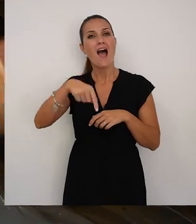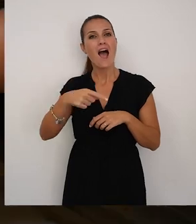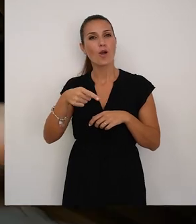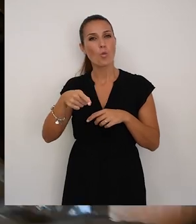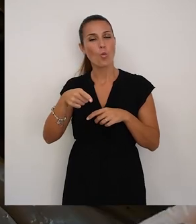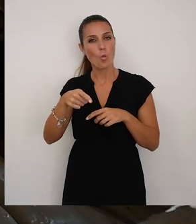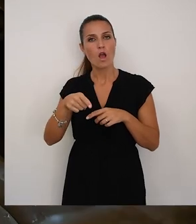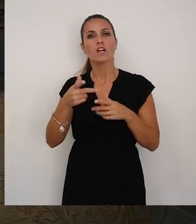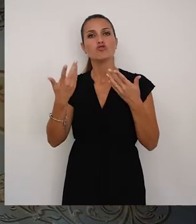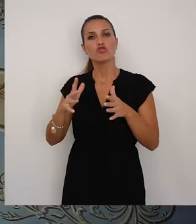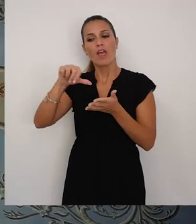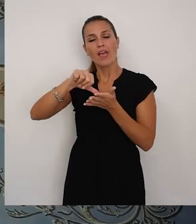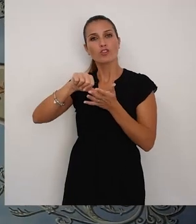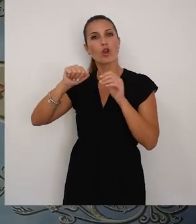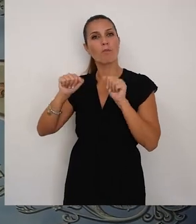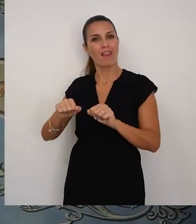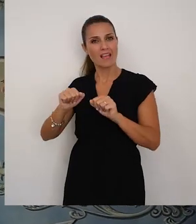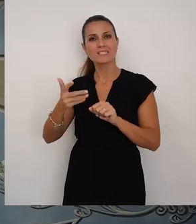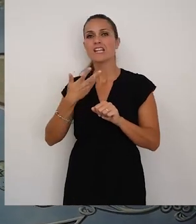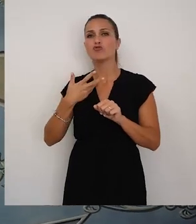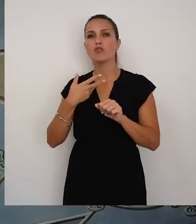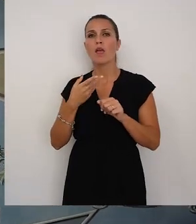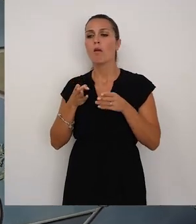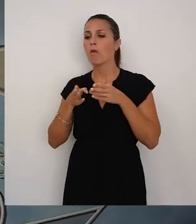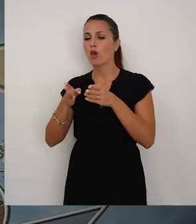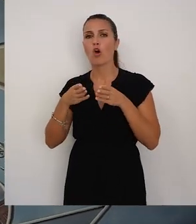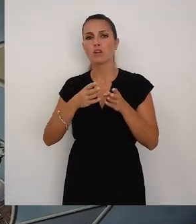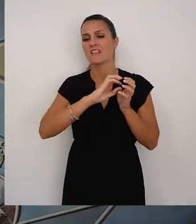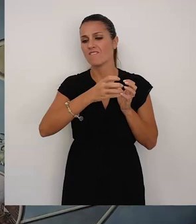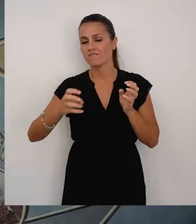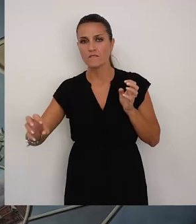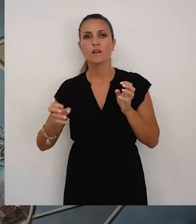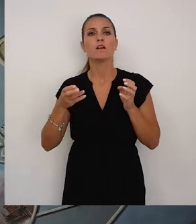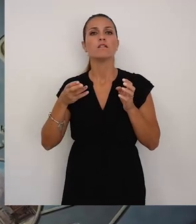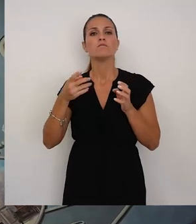dal centro benessere in diversi percorsi di bellezza e relax.